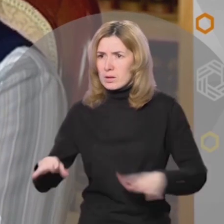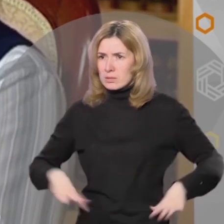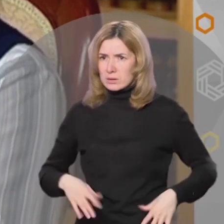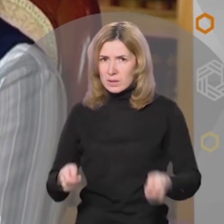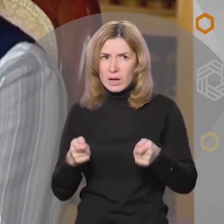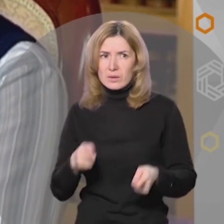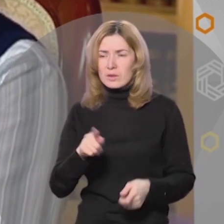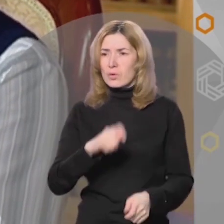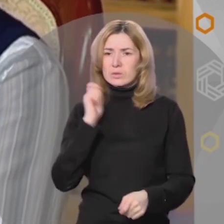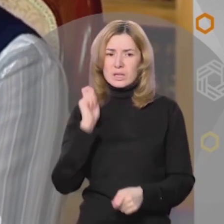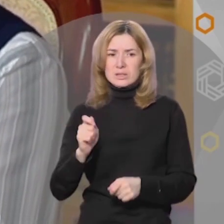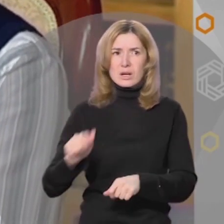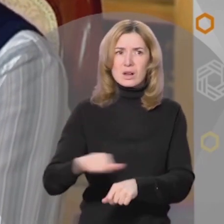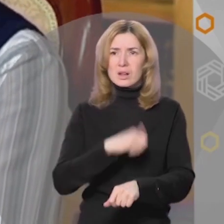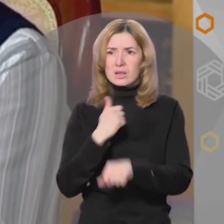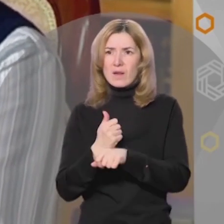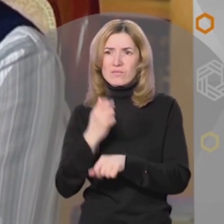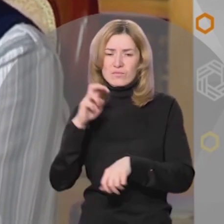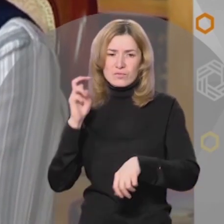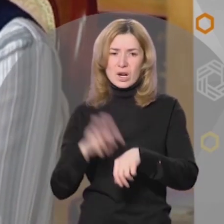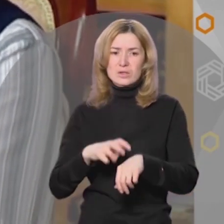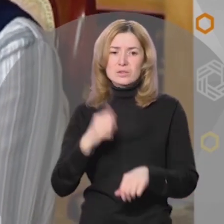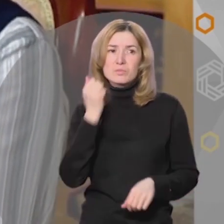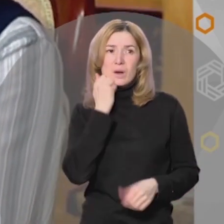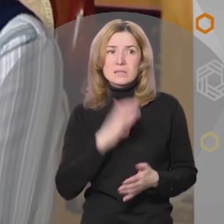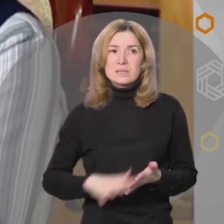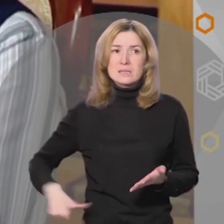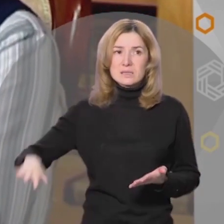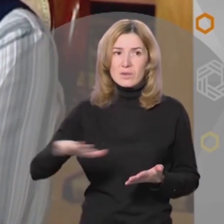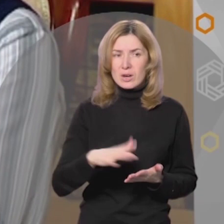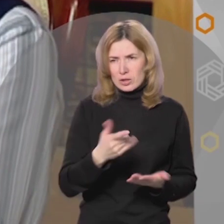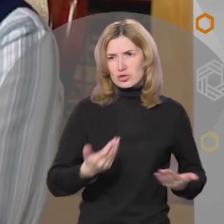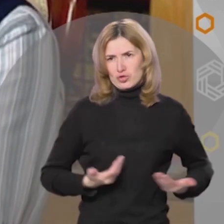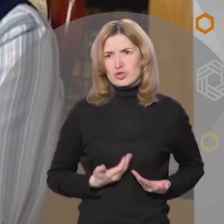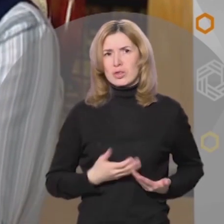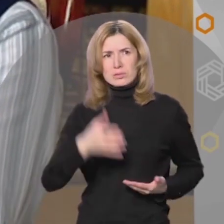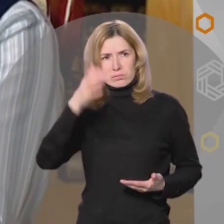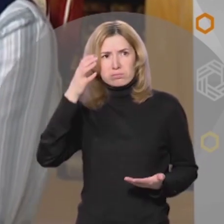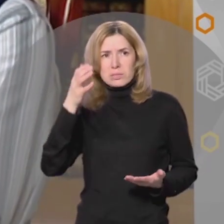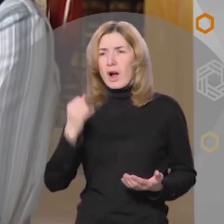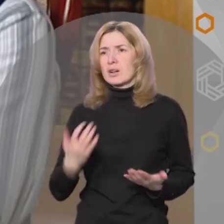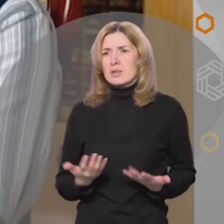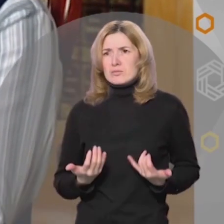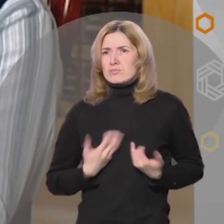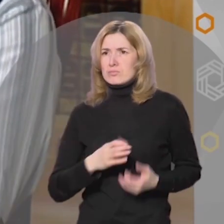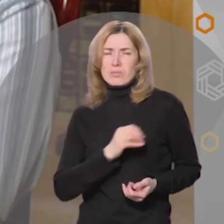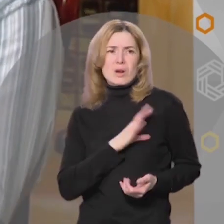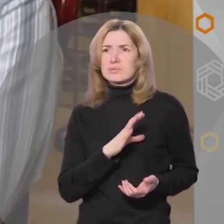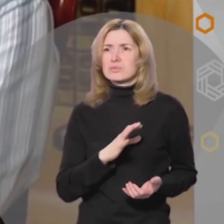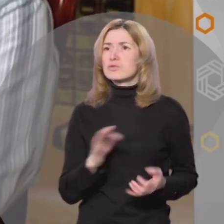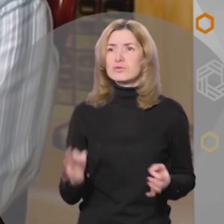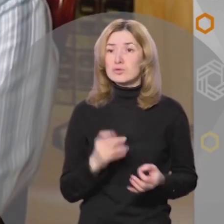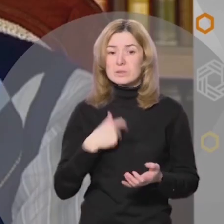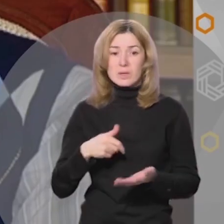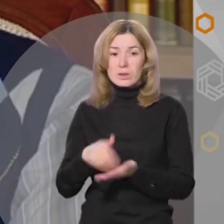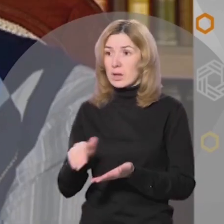его назначили главным врачом Москвы. И жил доктор, что называется, на широкую ногу, ни в чем себе не